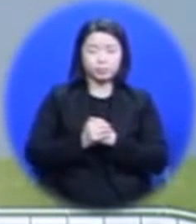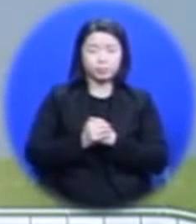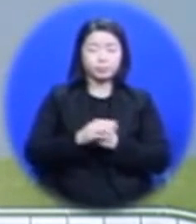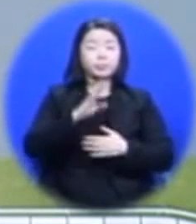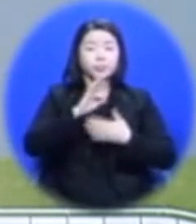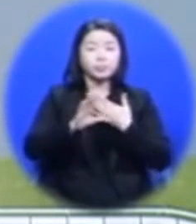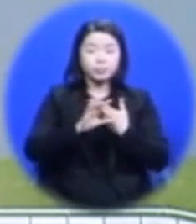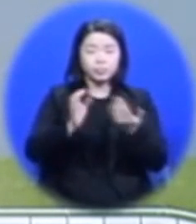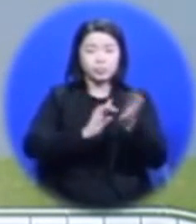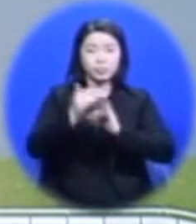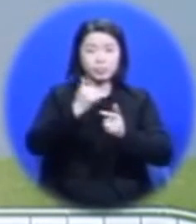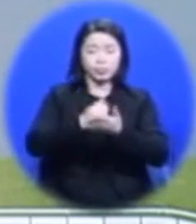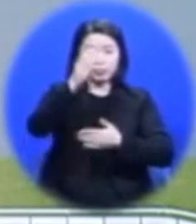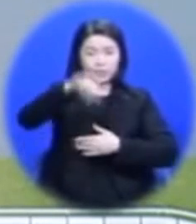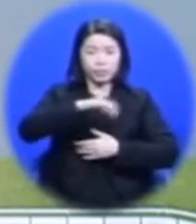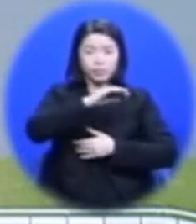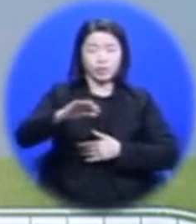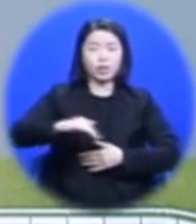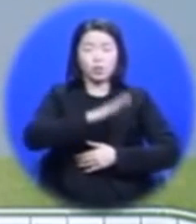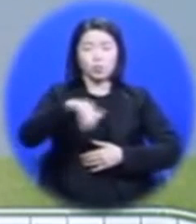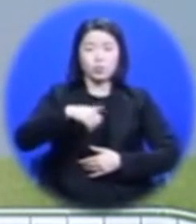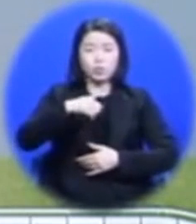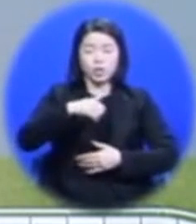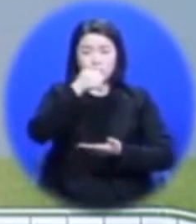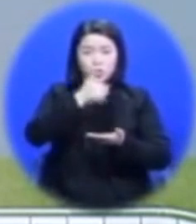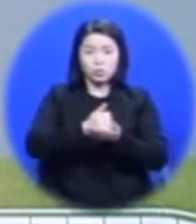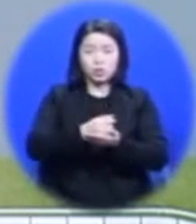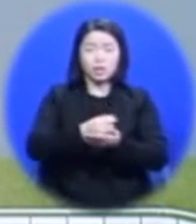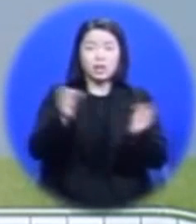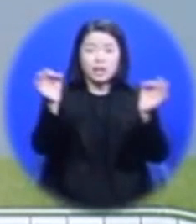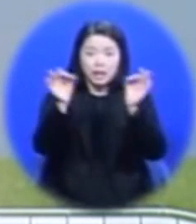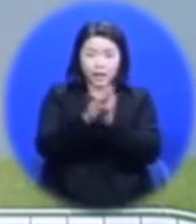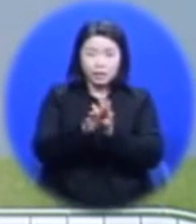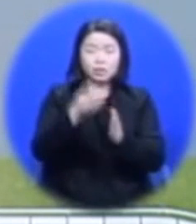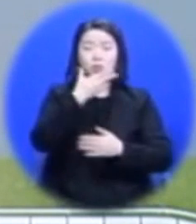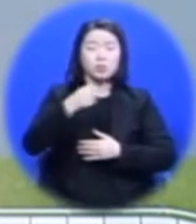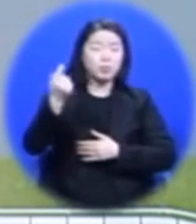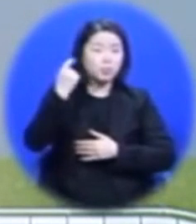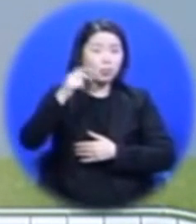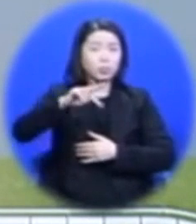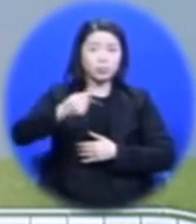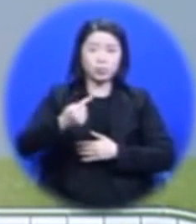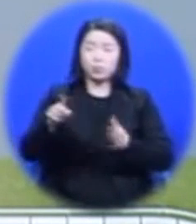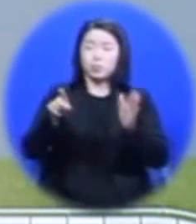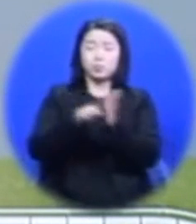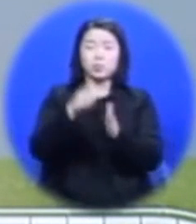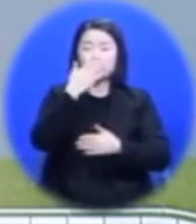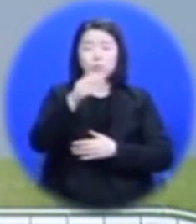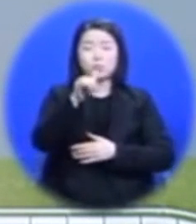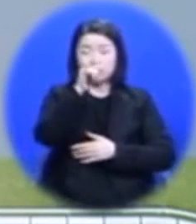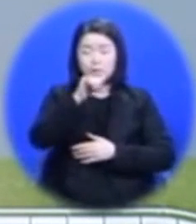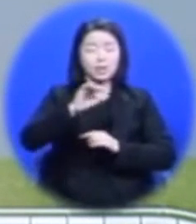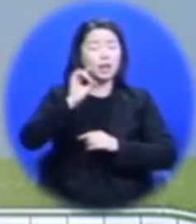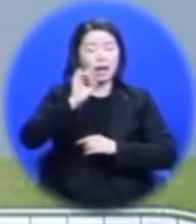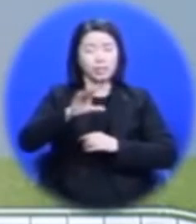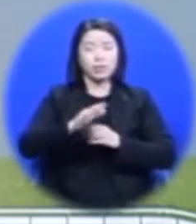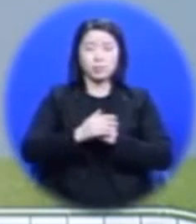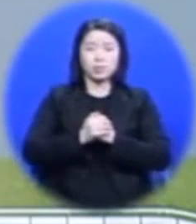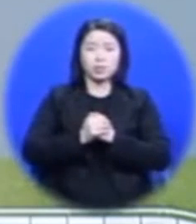그러면 예수님이 십자가에서 우리의 죄를 속죄하셨다는 이 복음도 믿을 수 있는 게 못 됩니다.